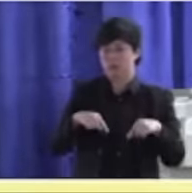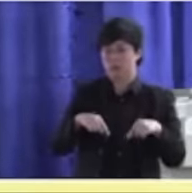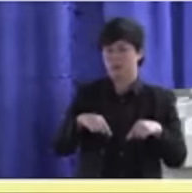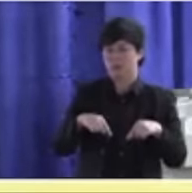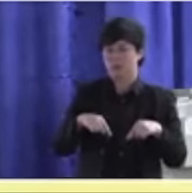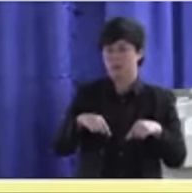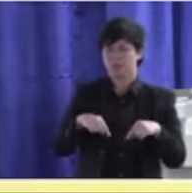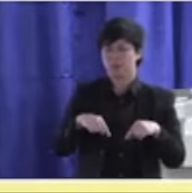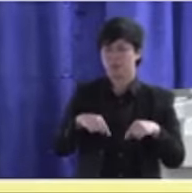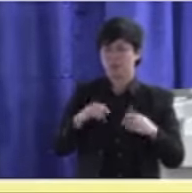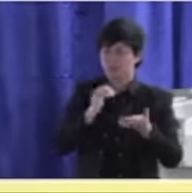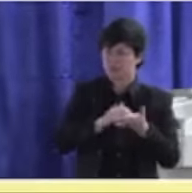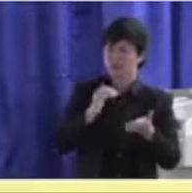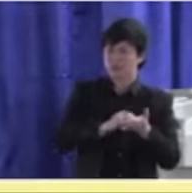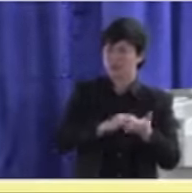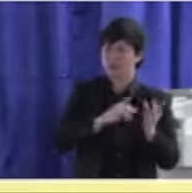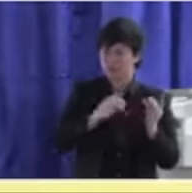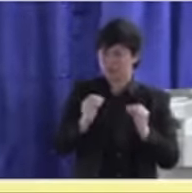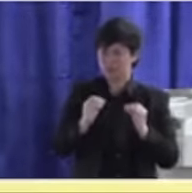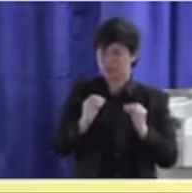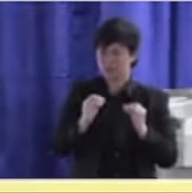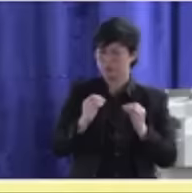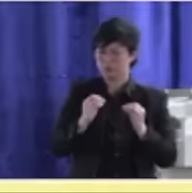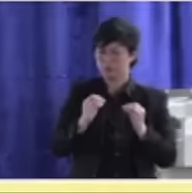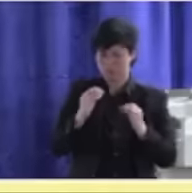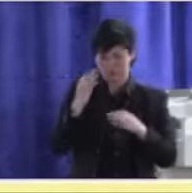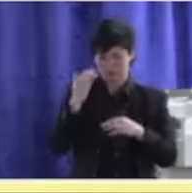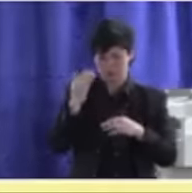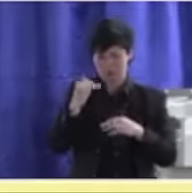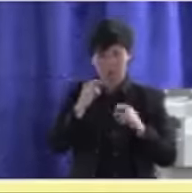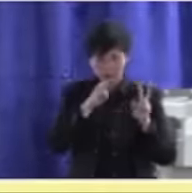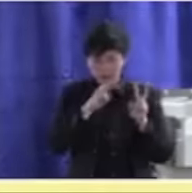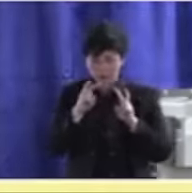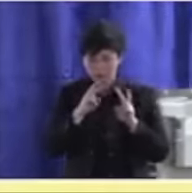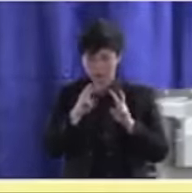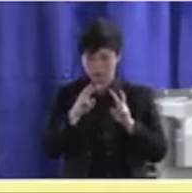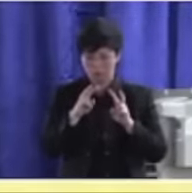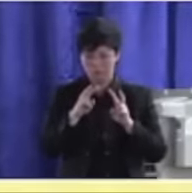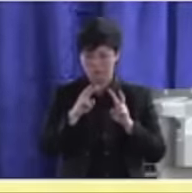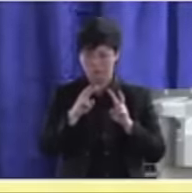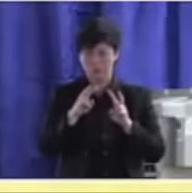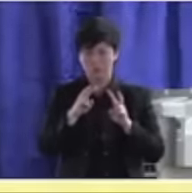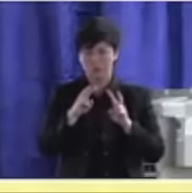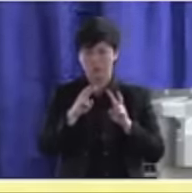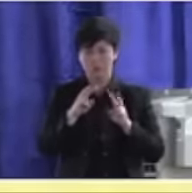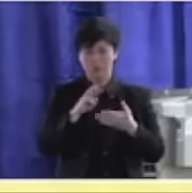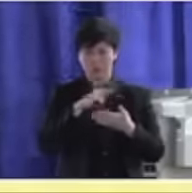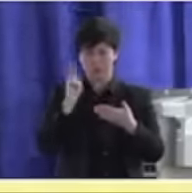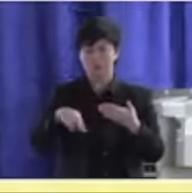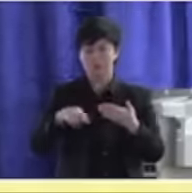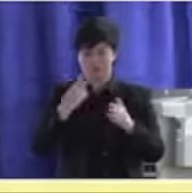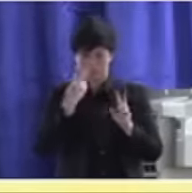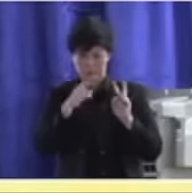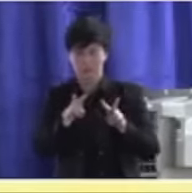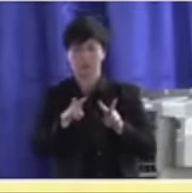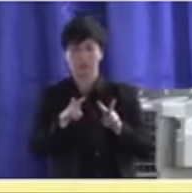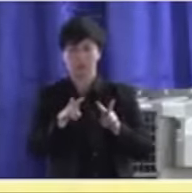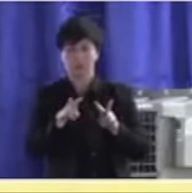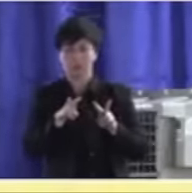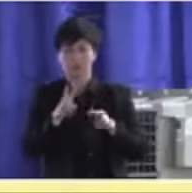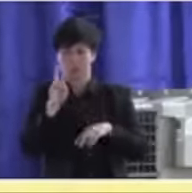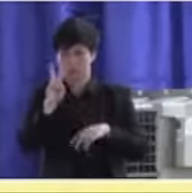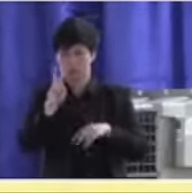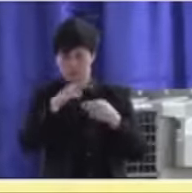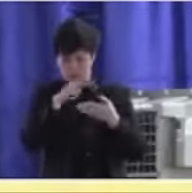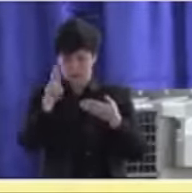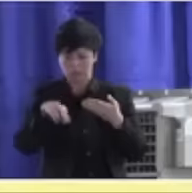natin paulit-ulit. Kasi nakita na natin, di ba, nakailang results na tayo ng PISA. Dalawa na. Ginawa